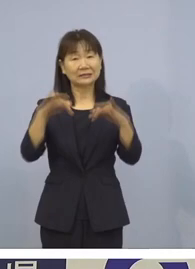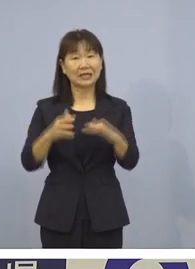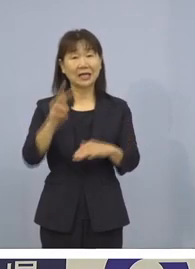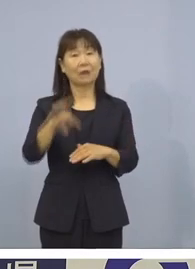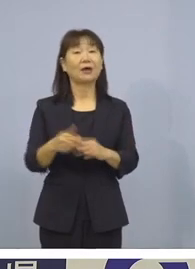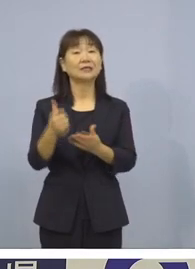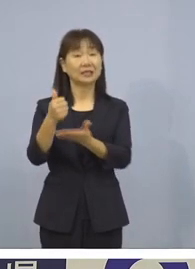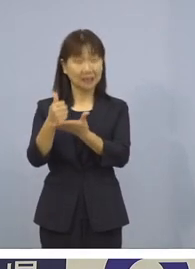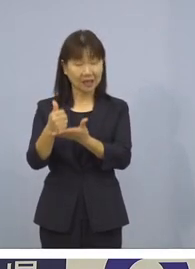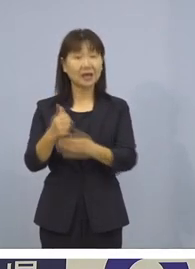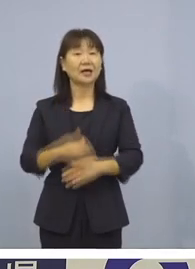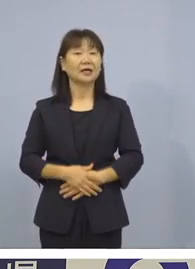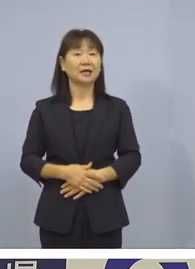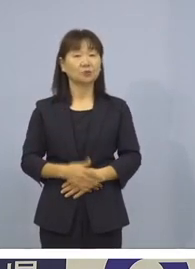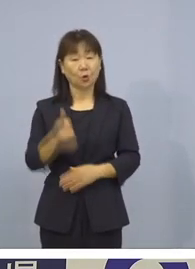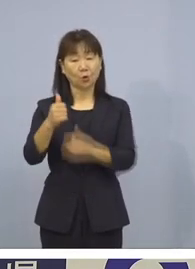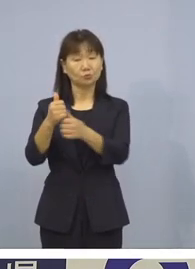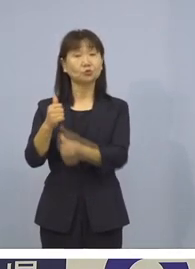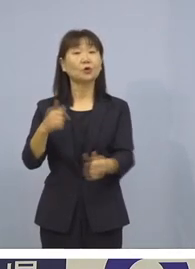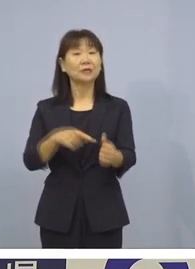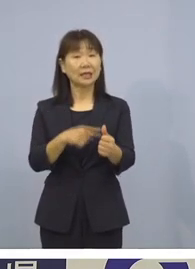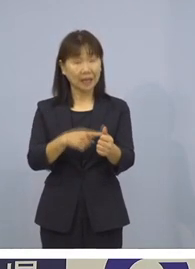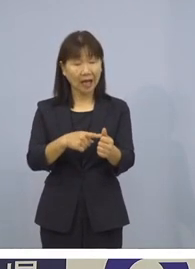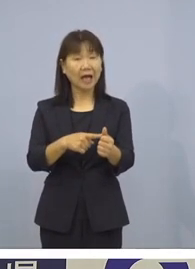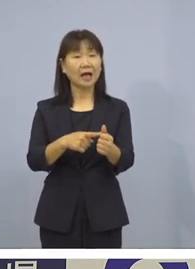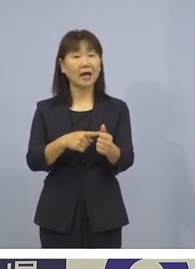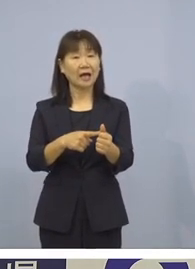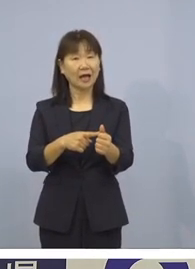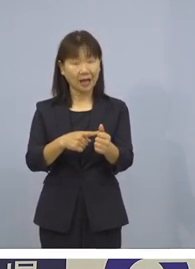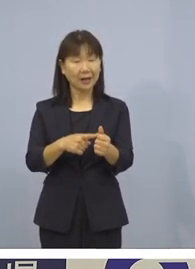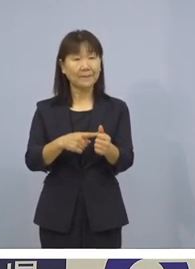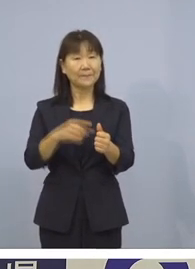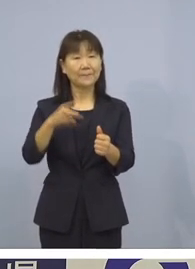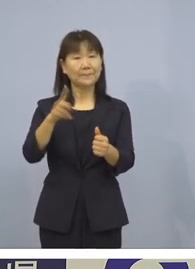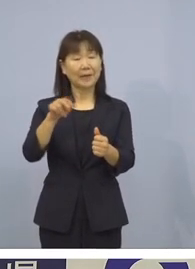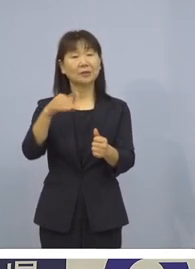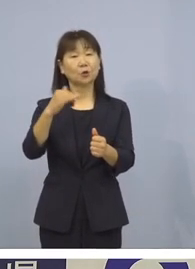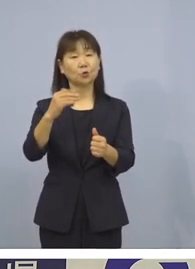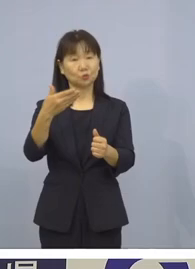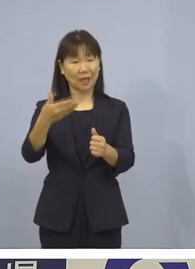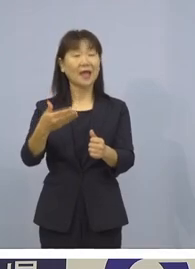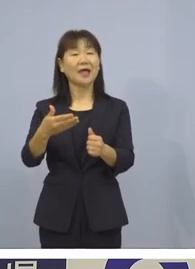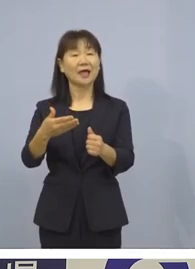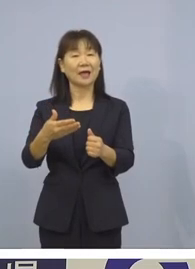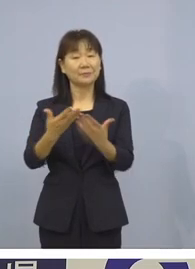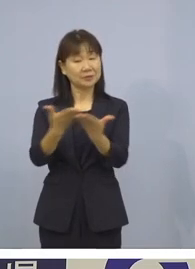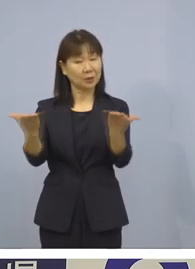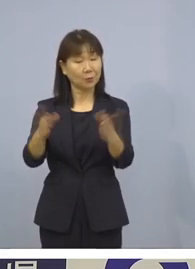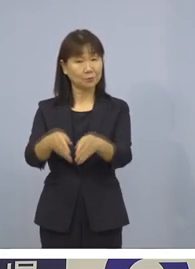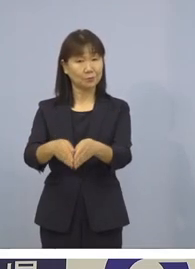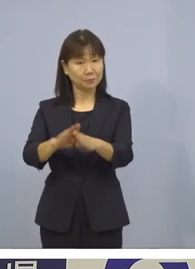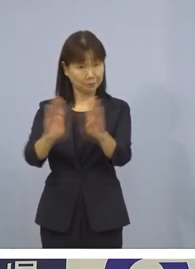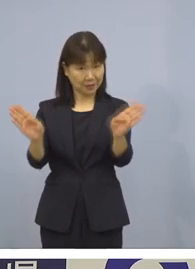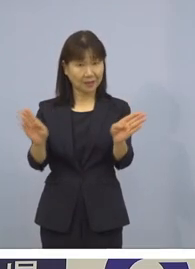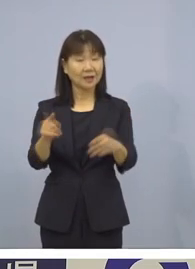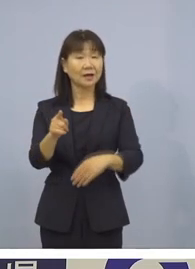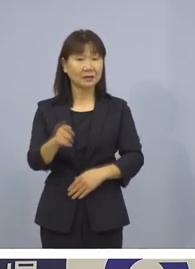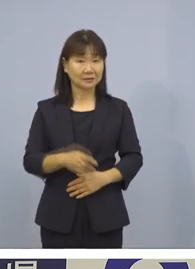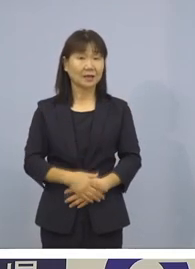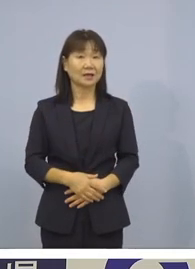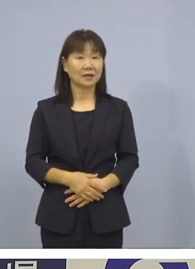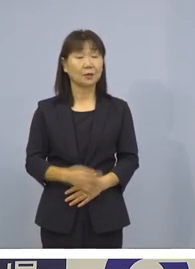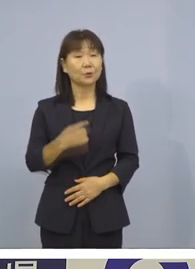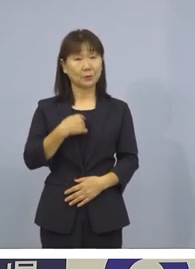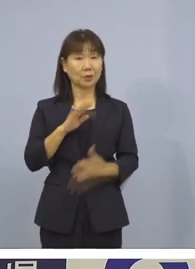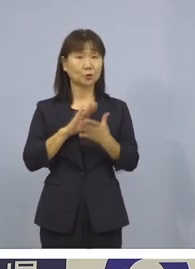がですね、の息子さんがバンコクでお店を出してましてね、で私はね